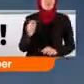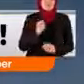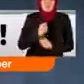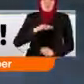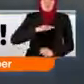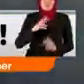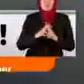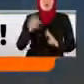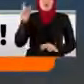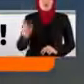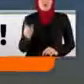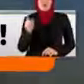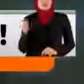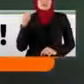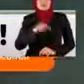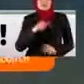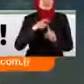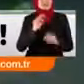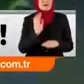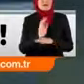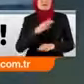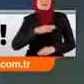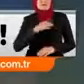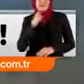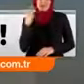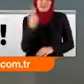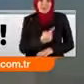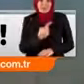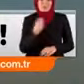polis Turan'dan kimliğini isteyince Olanlar oldu